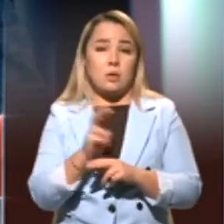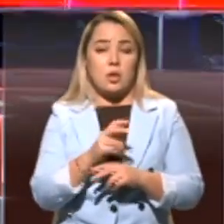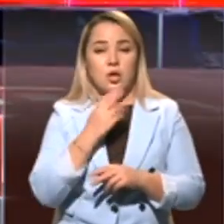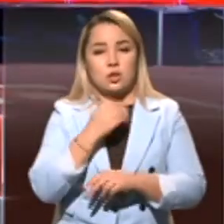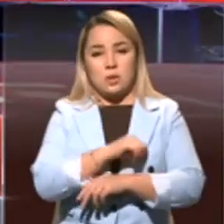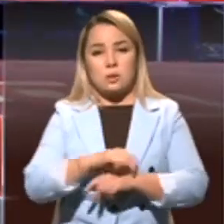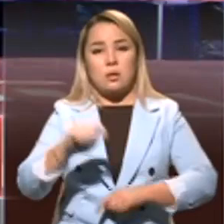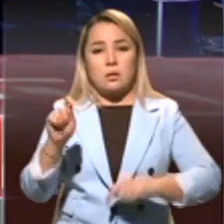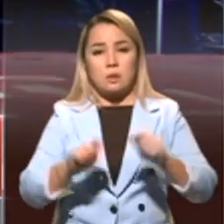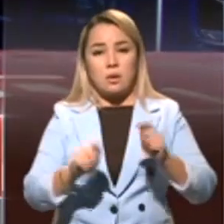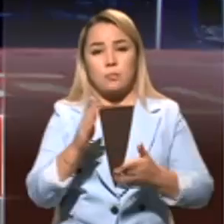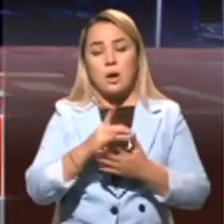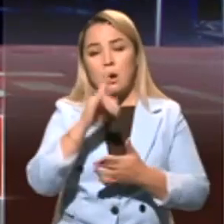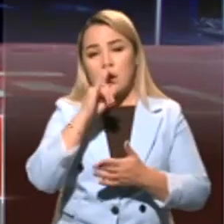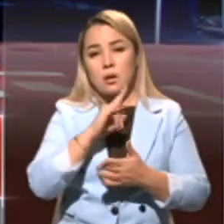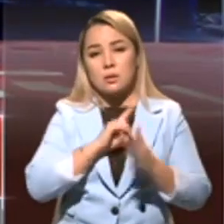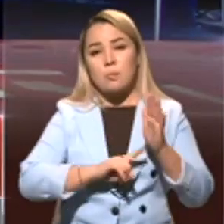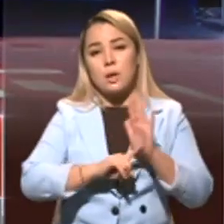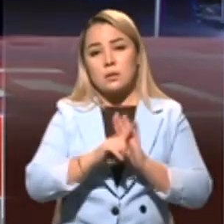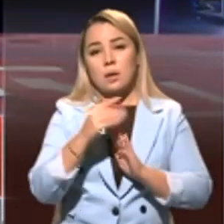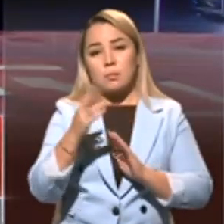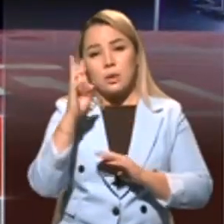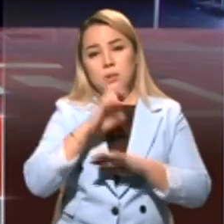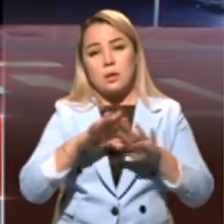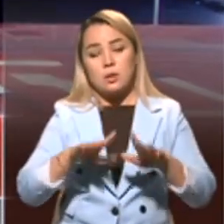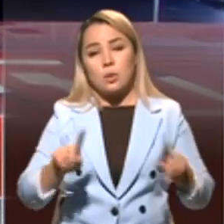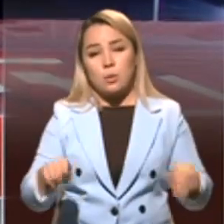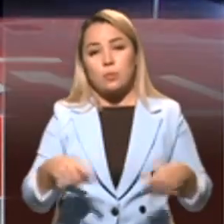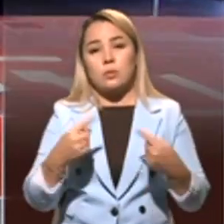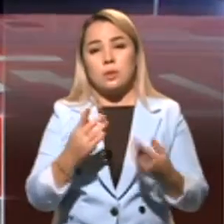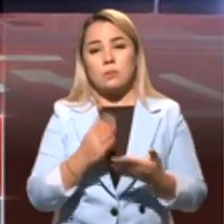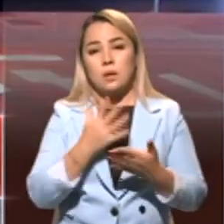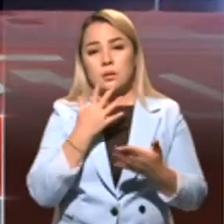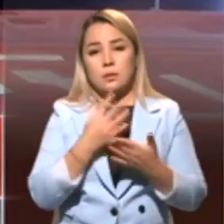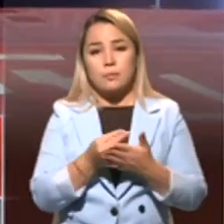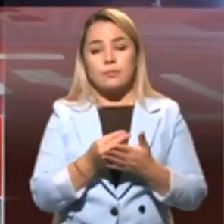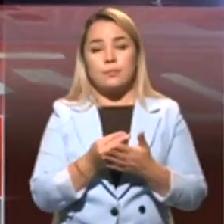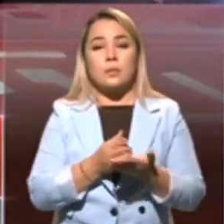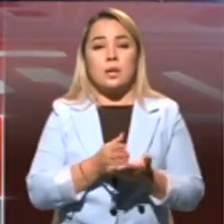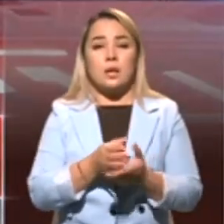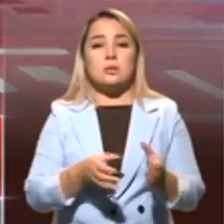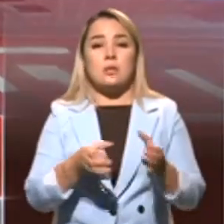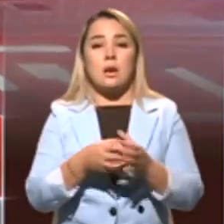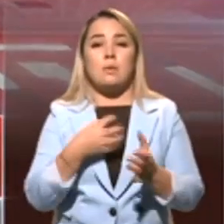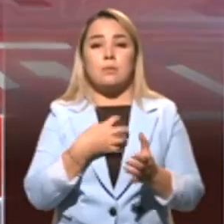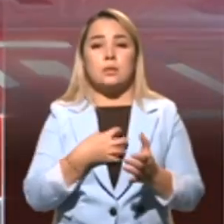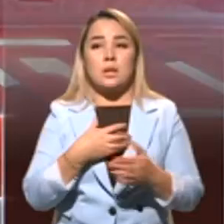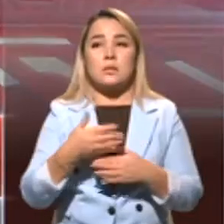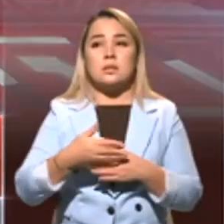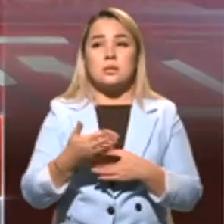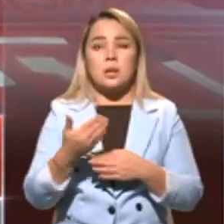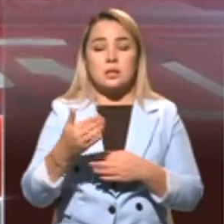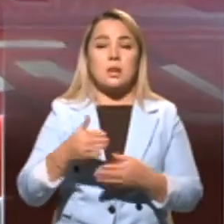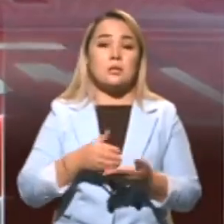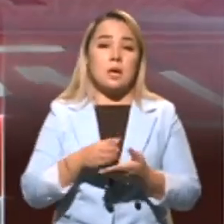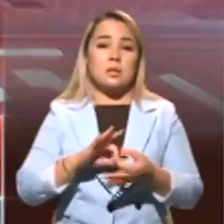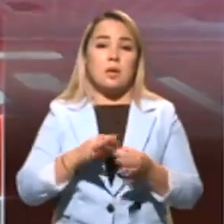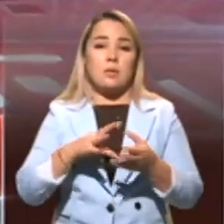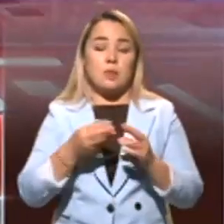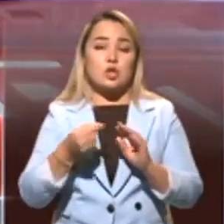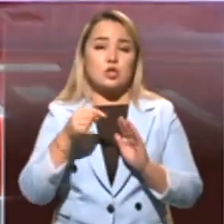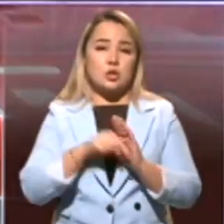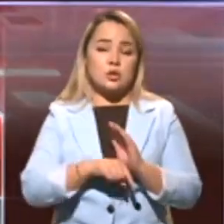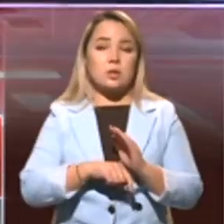Жоқ, келіп жатыр. Демек, Қазақстанның бастамасын, еліміздің көтеріп жүрген осы саясатын негізге сыртқы саясат, ішкі саясат болсын,